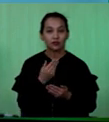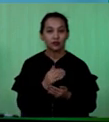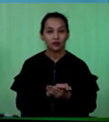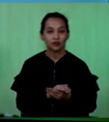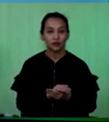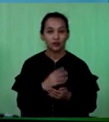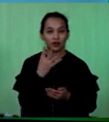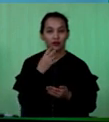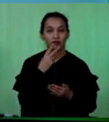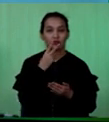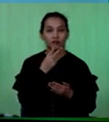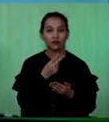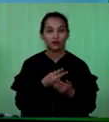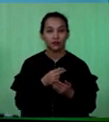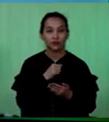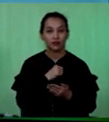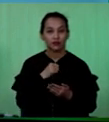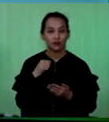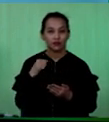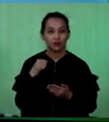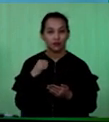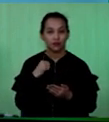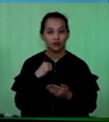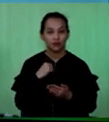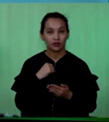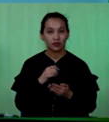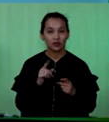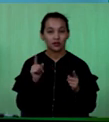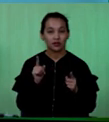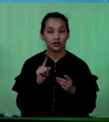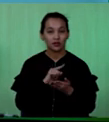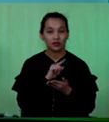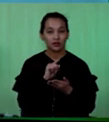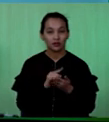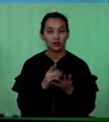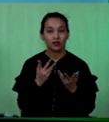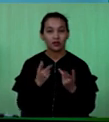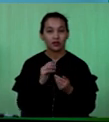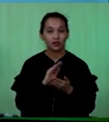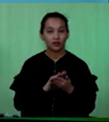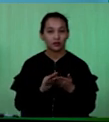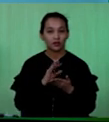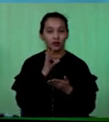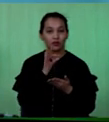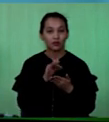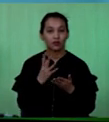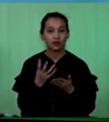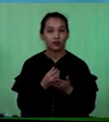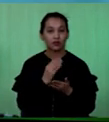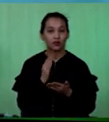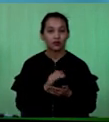bu rasmni ko'rib, o'zingiz qisqa sharti va yechish yozib, uning javoblarini